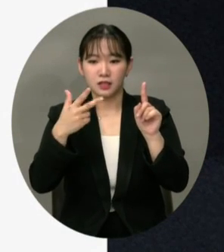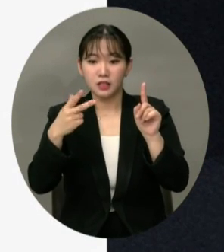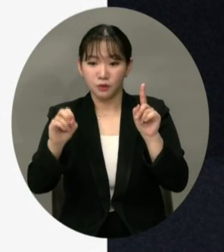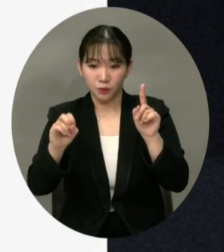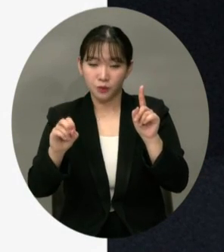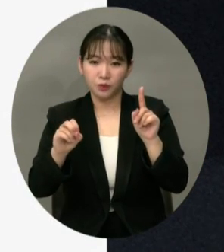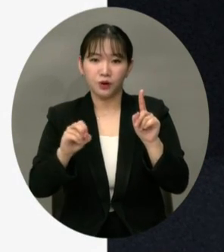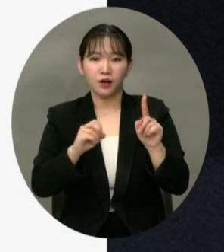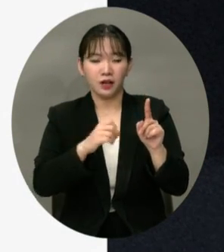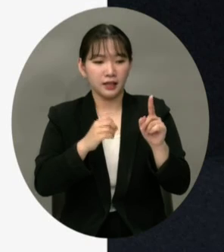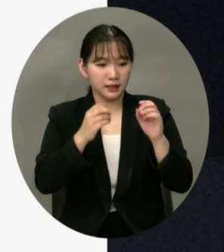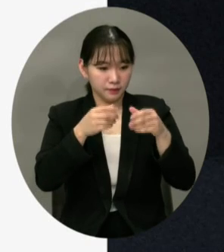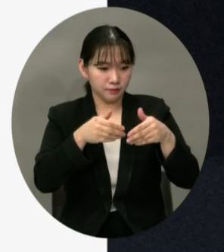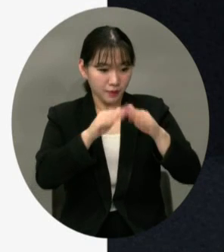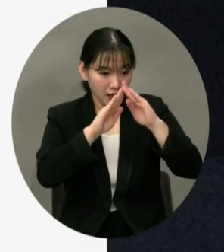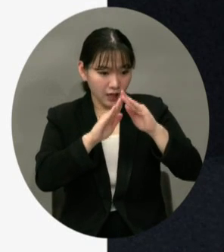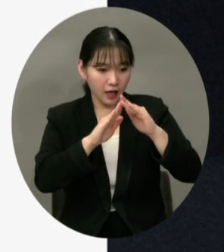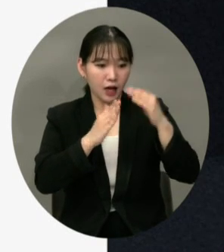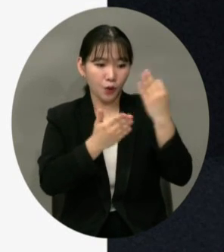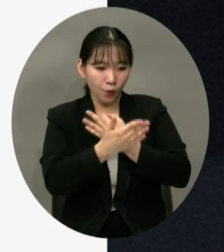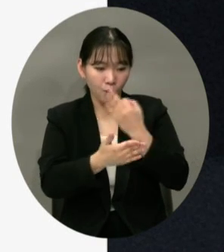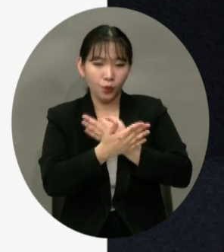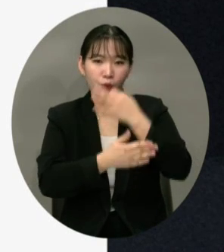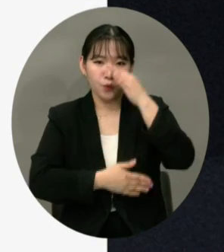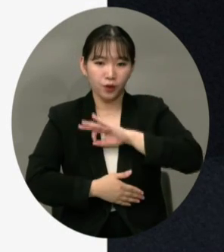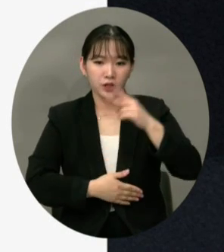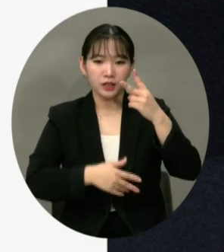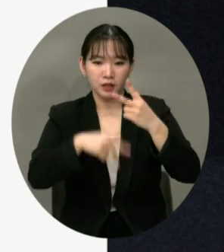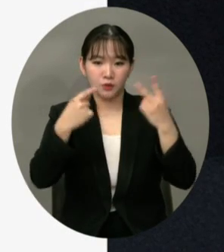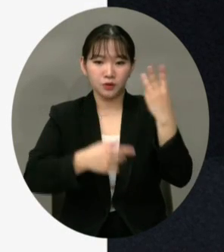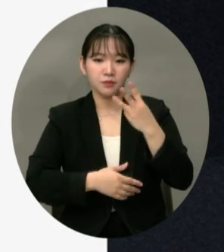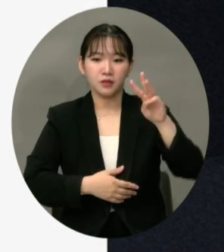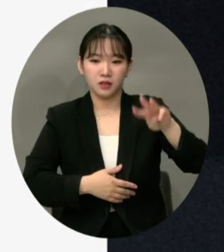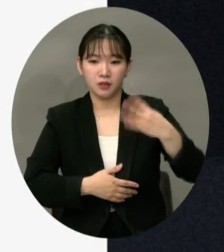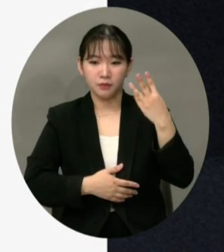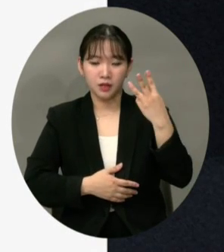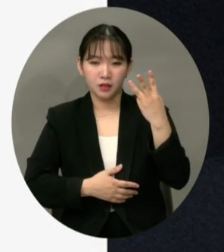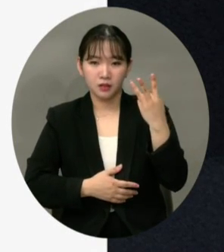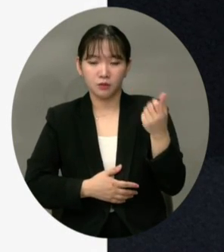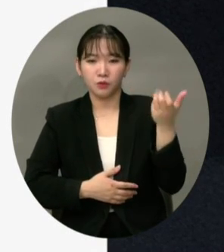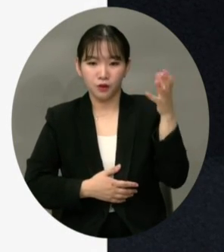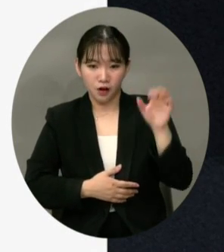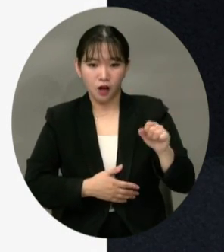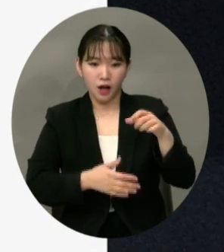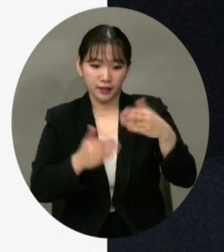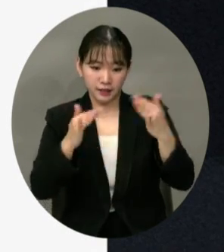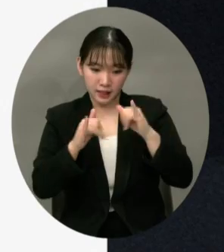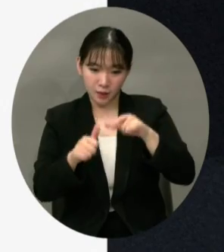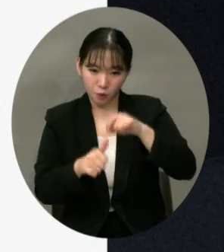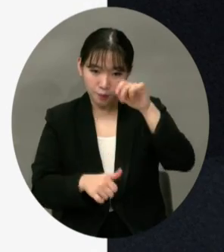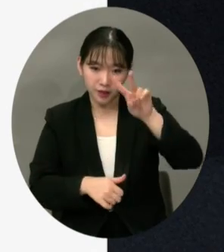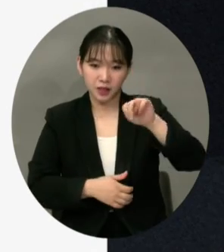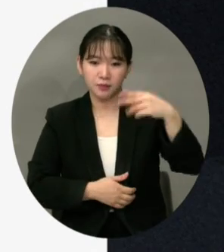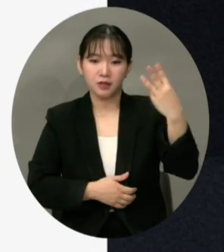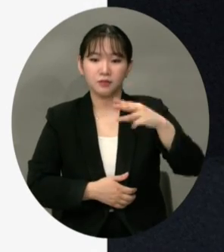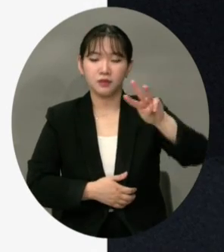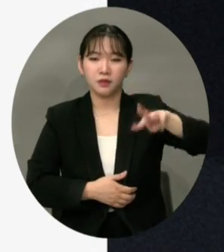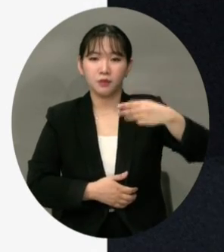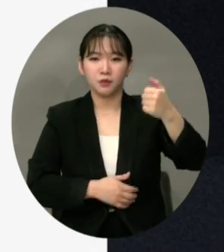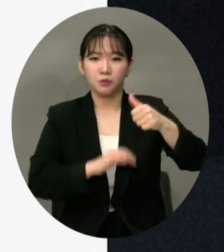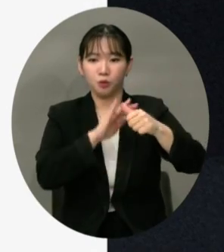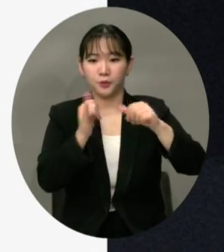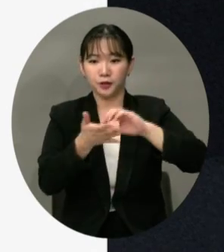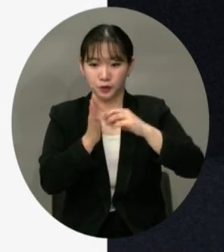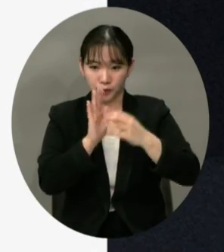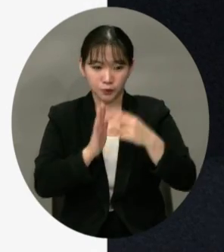대학병원 설립으로 인한 생산 유발 효과 2조 4,335억 원, 고용 유발 효과 2만 3,355명에